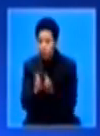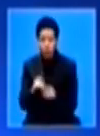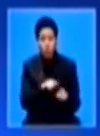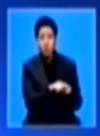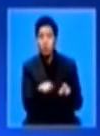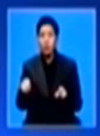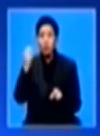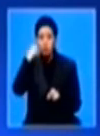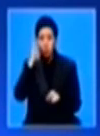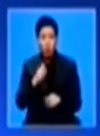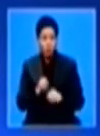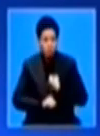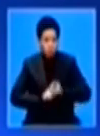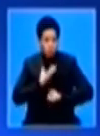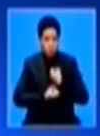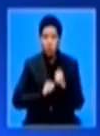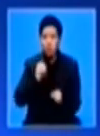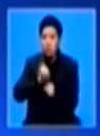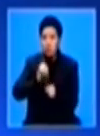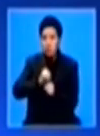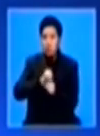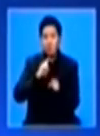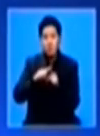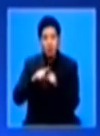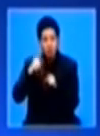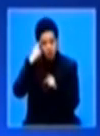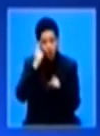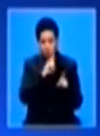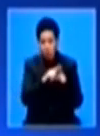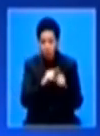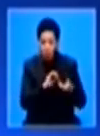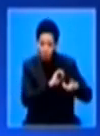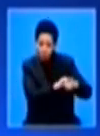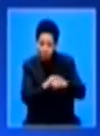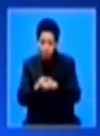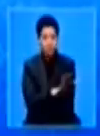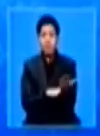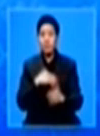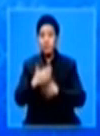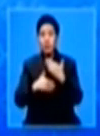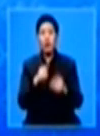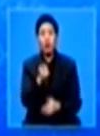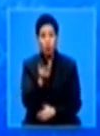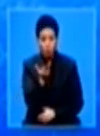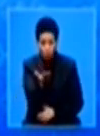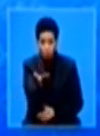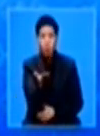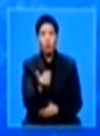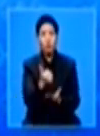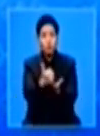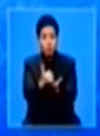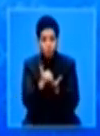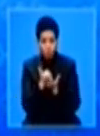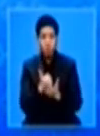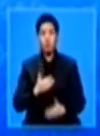ญที่สุดก็คือต้องเคารพกฎหมายต้องปลูกจิตสำนึกให้ได้เพราะการเดินหน้าประเทศไม่ราบรื่นหลายอย่างเป็นเพราะมีความคิดสุดโต่งห